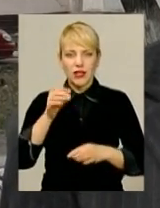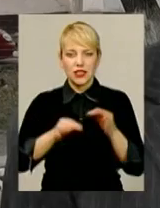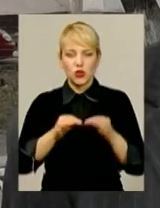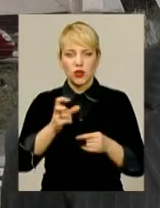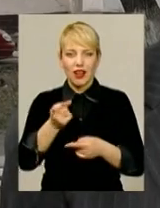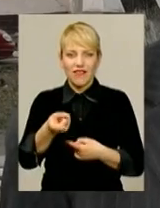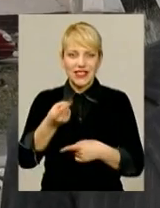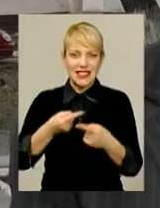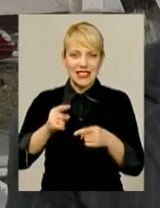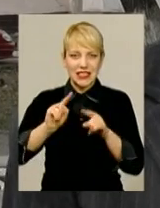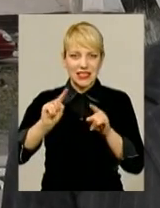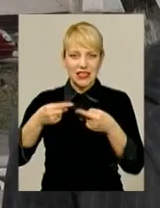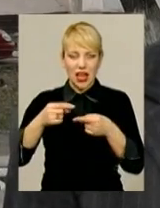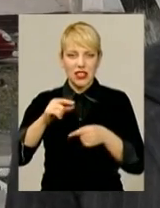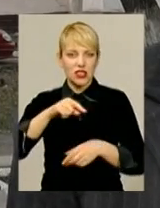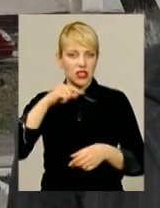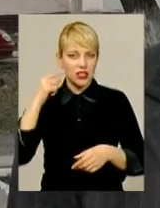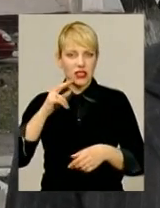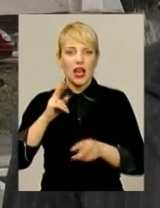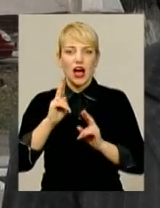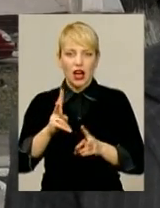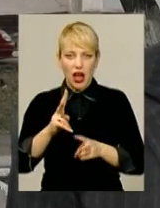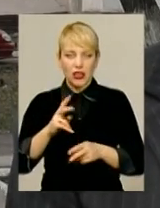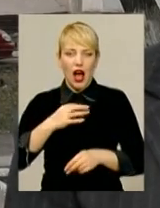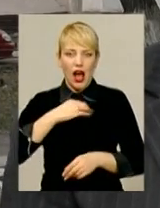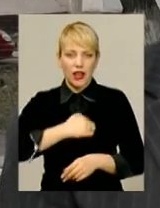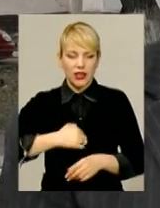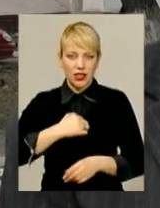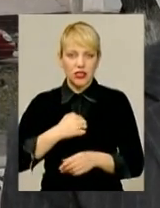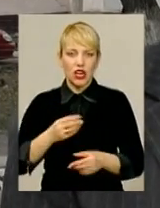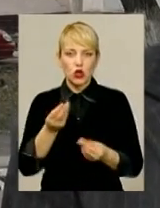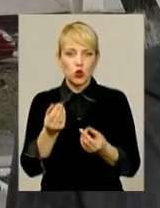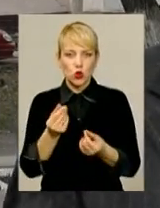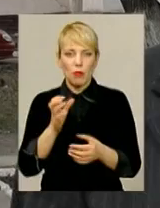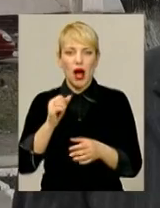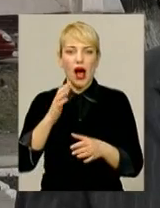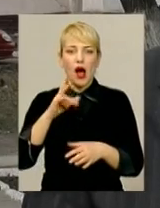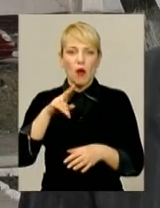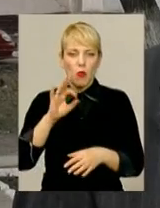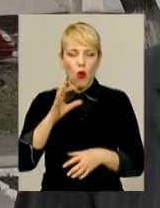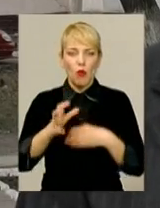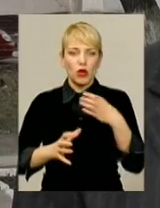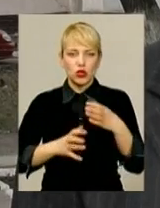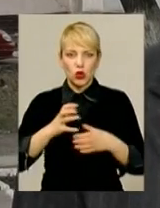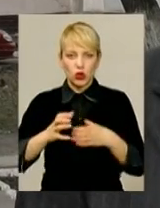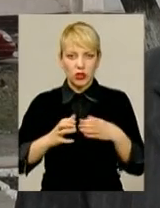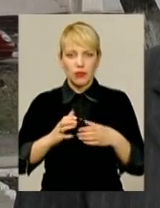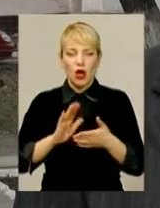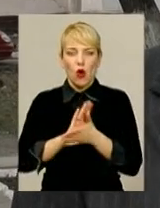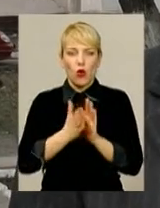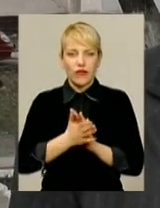взискання з Російської Федерації як агресора определеної суми. Далі по встановленим міжнародними конвенціями